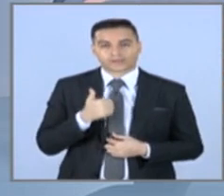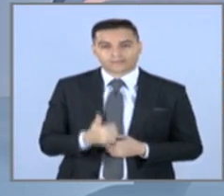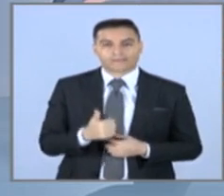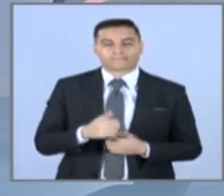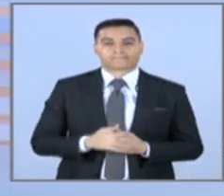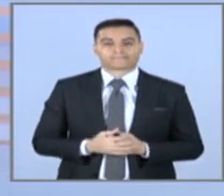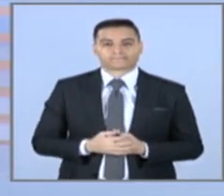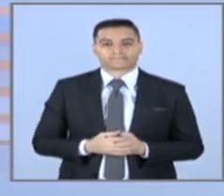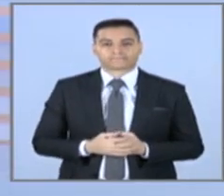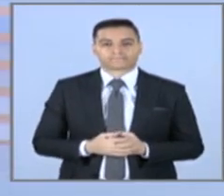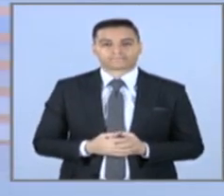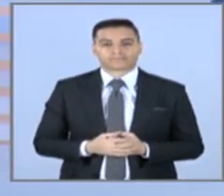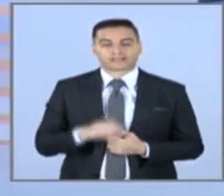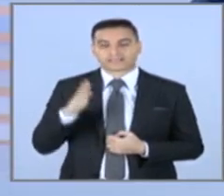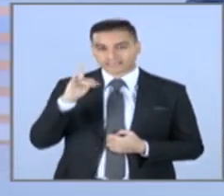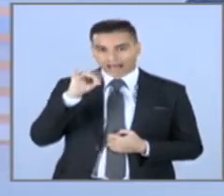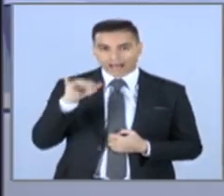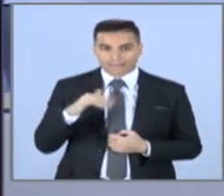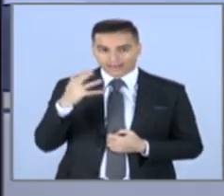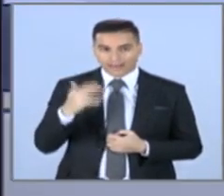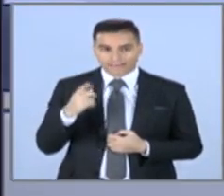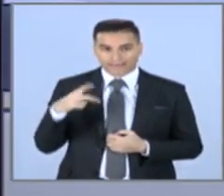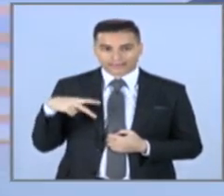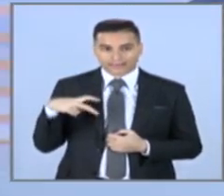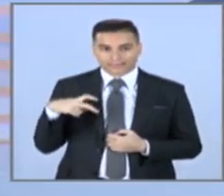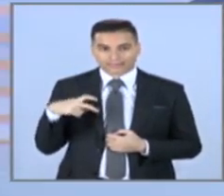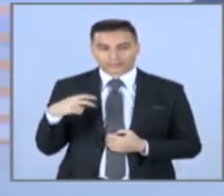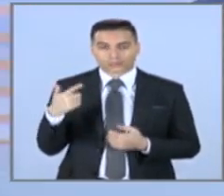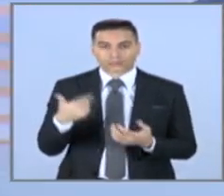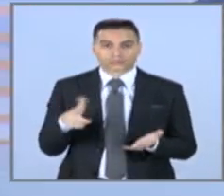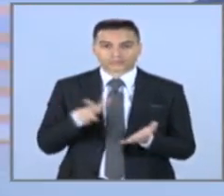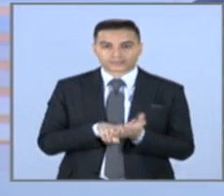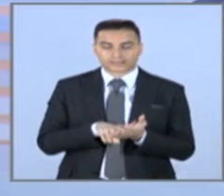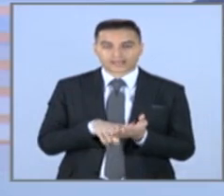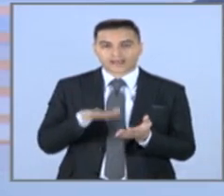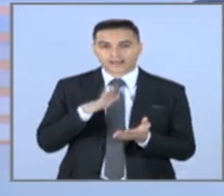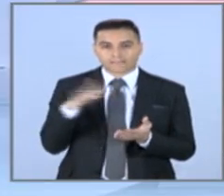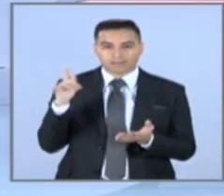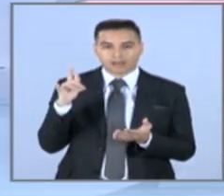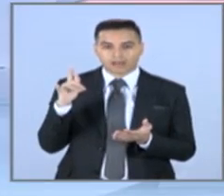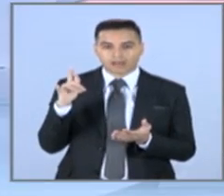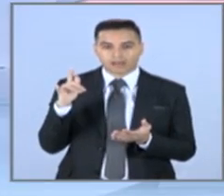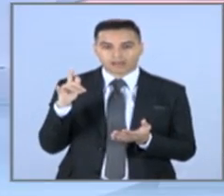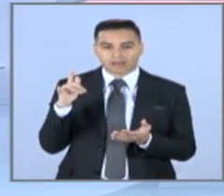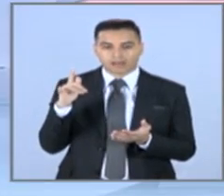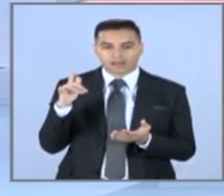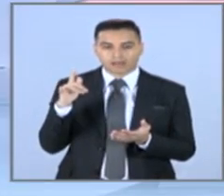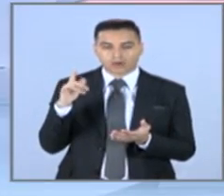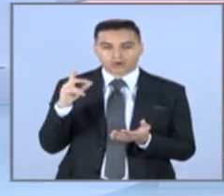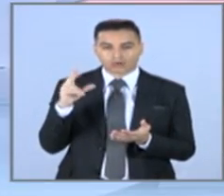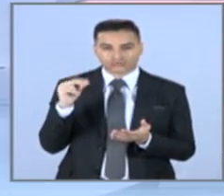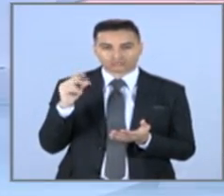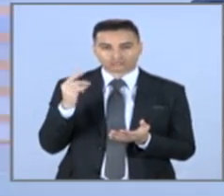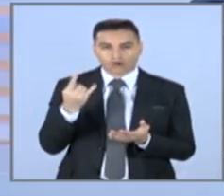بقيتوا 75. سلمى كنتوا كام؟ 80. 80 و6 إجابات صح؟ 30 نقطة. يبقى 30